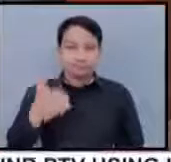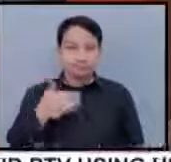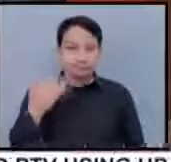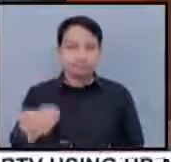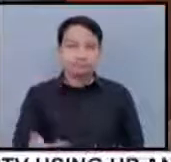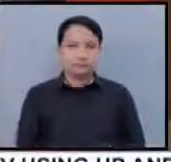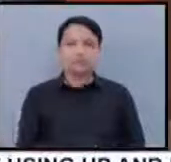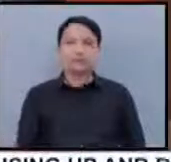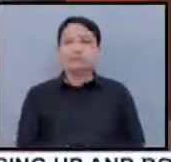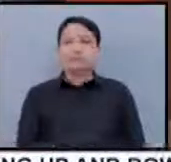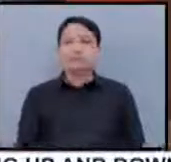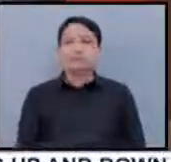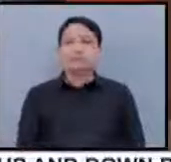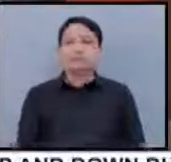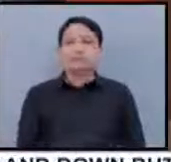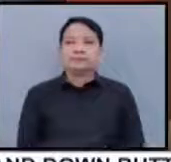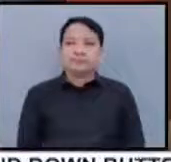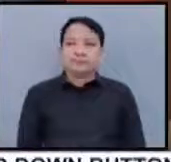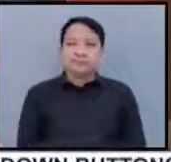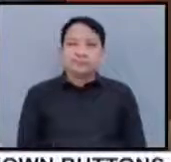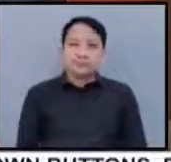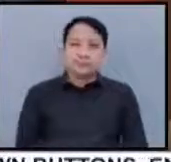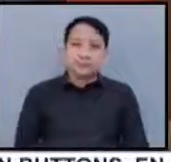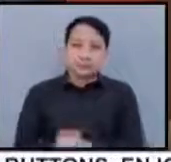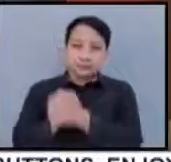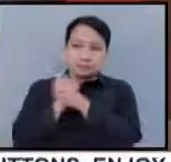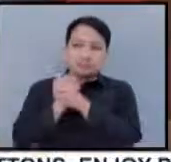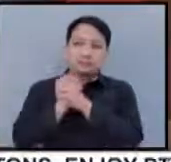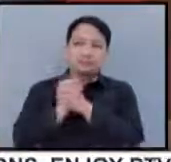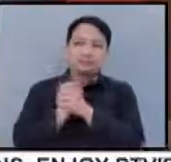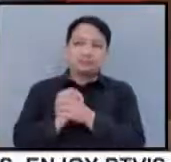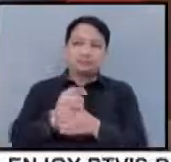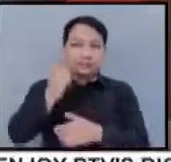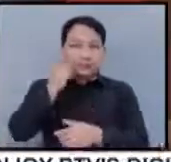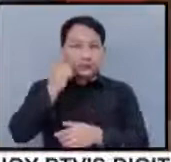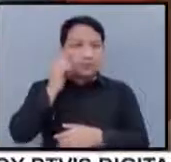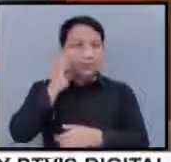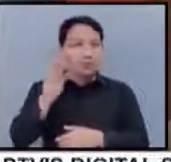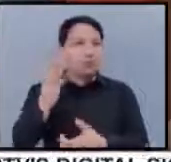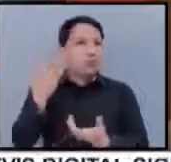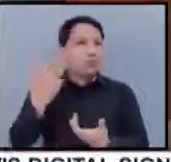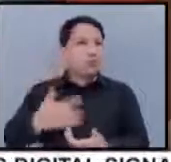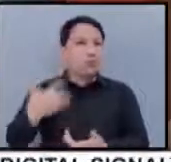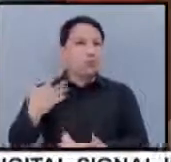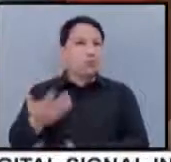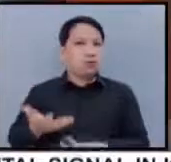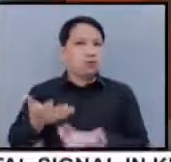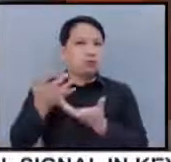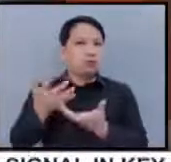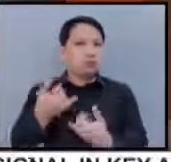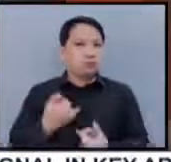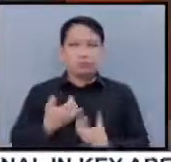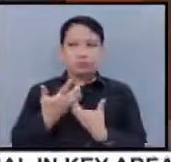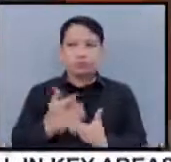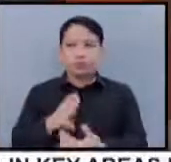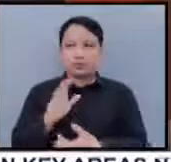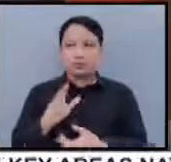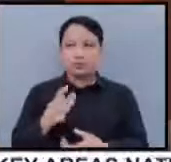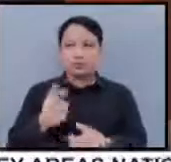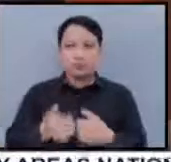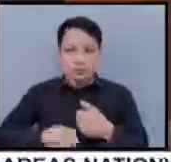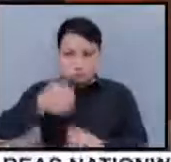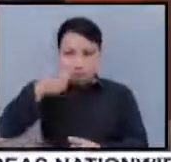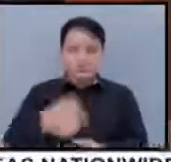Alright, Kapitan Arnold, congratulations. Si Gab po ito talagang punong-puno ng inspirasyon ng inyong pagkapanalo, no? Pero